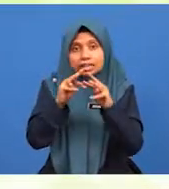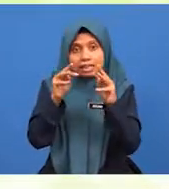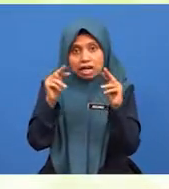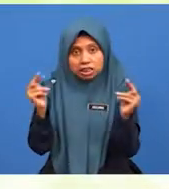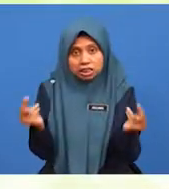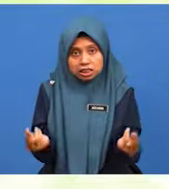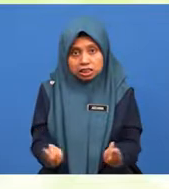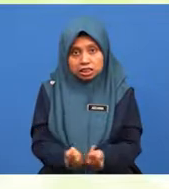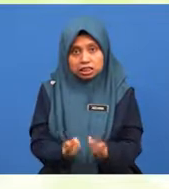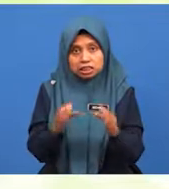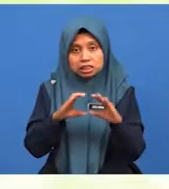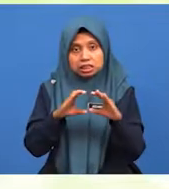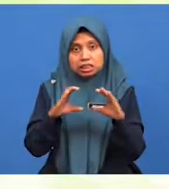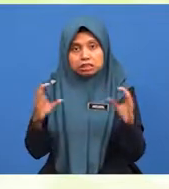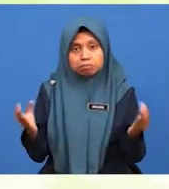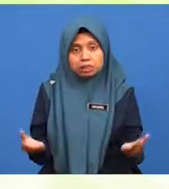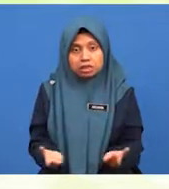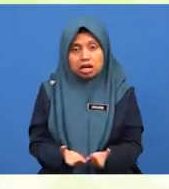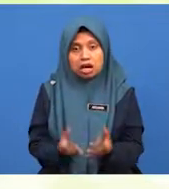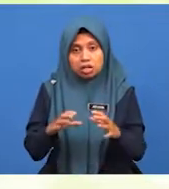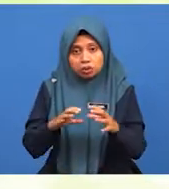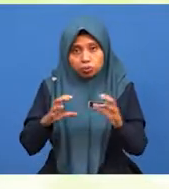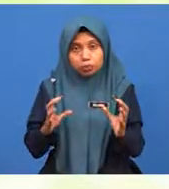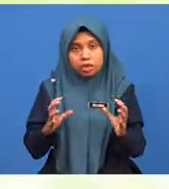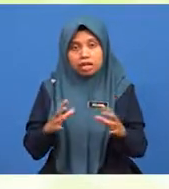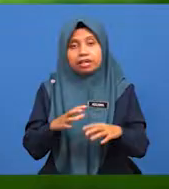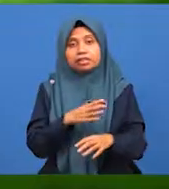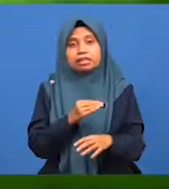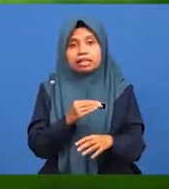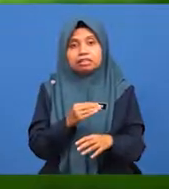cempedak, limau dan durian.